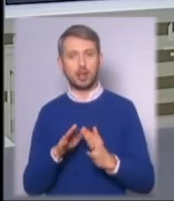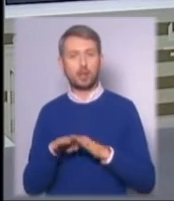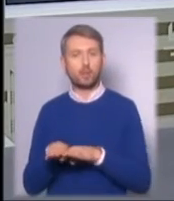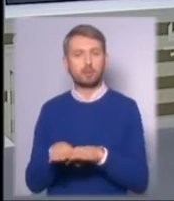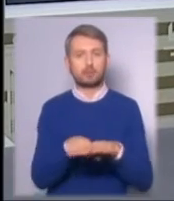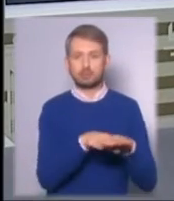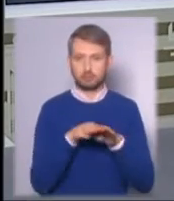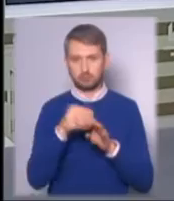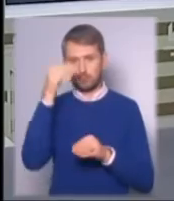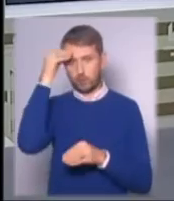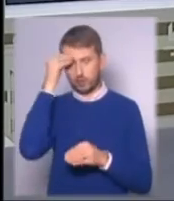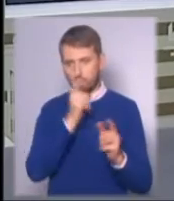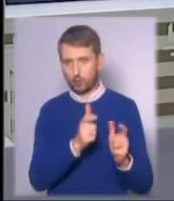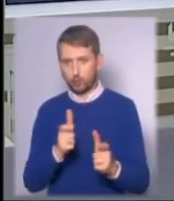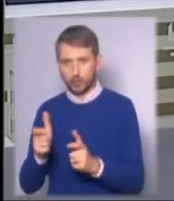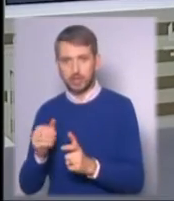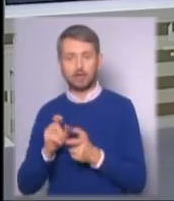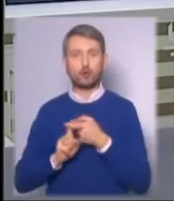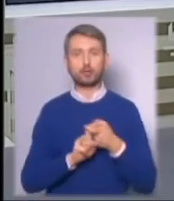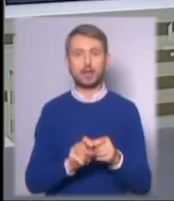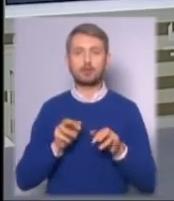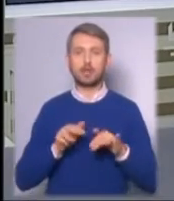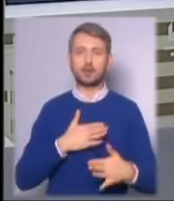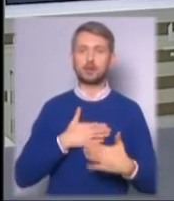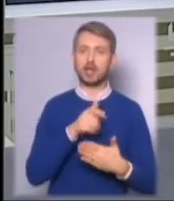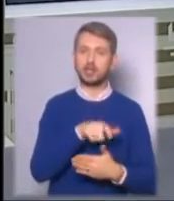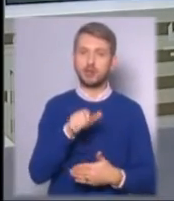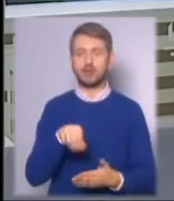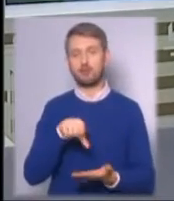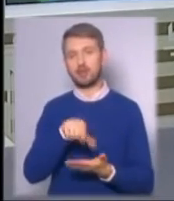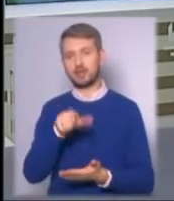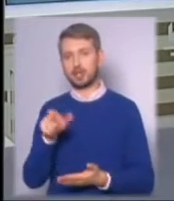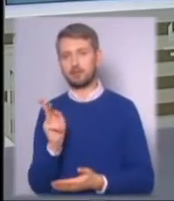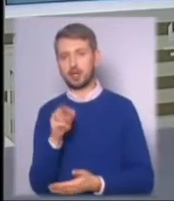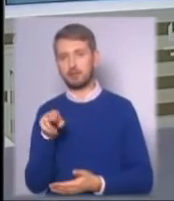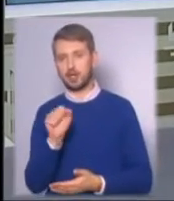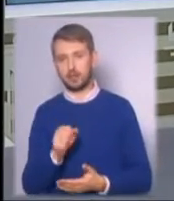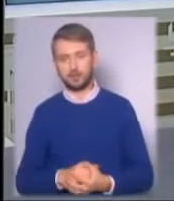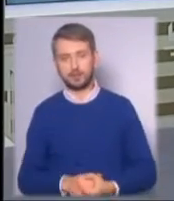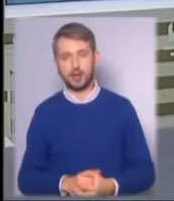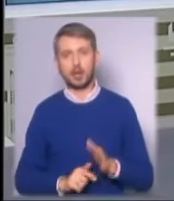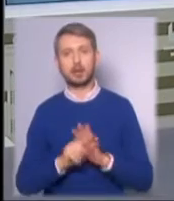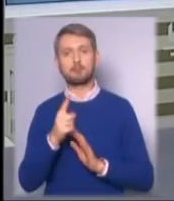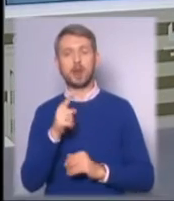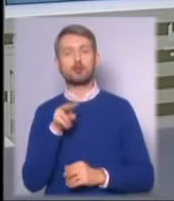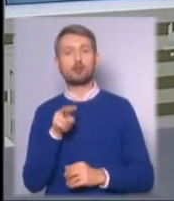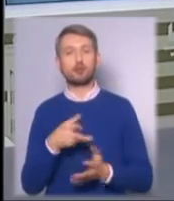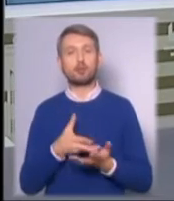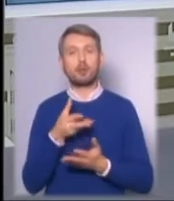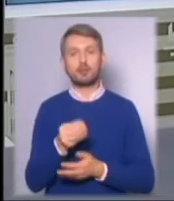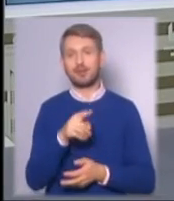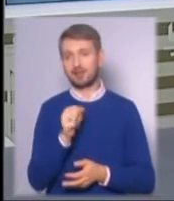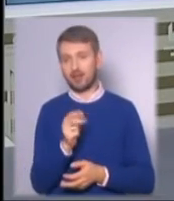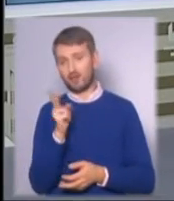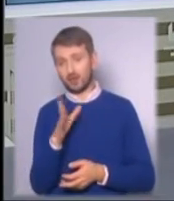та належну координацію діяльності активістів і представників КМДА. З 1 лютого сплатити за комунальні